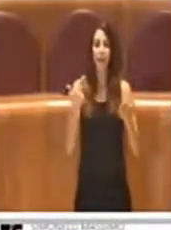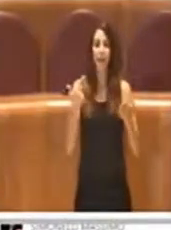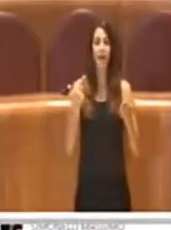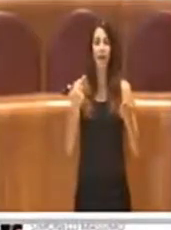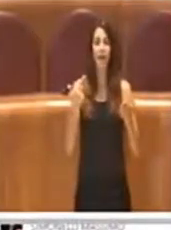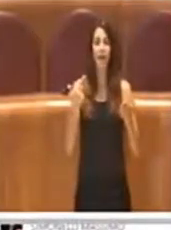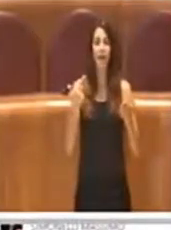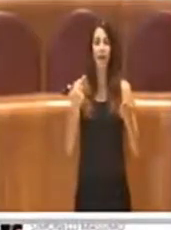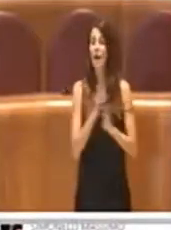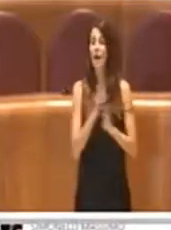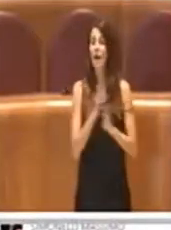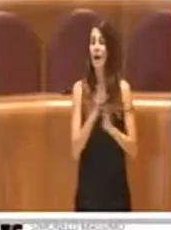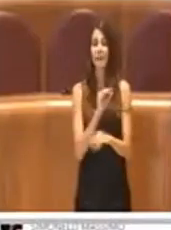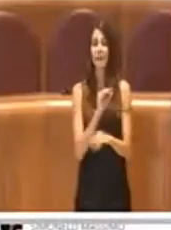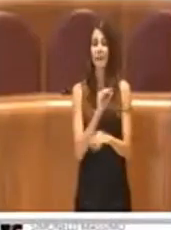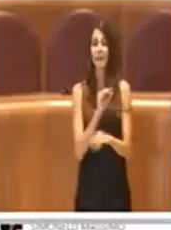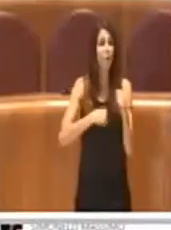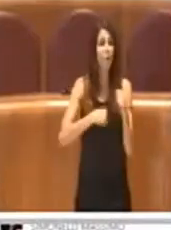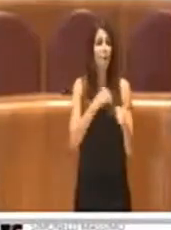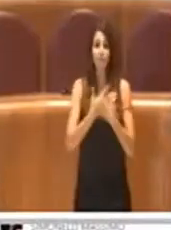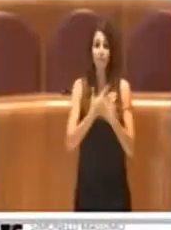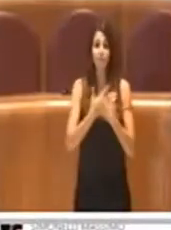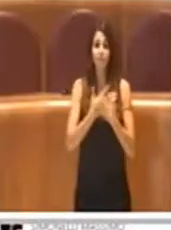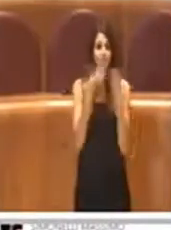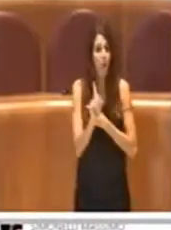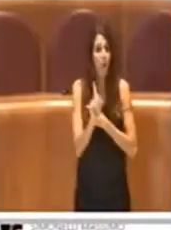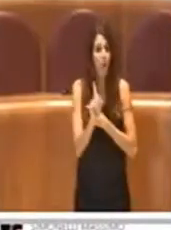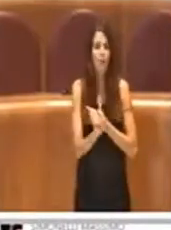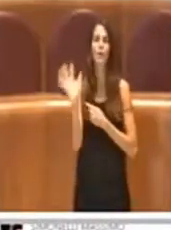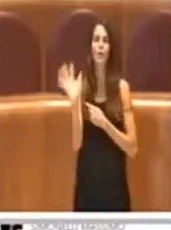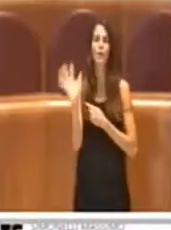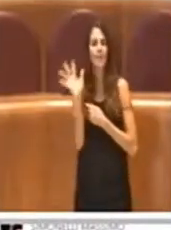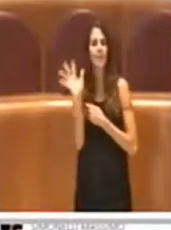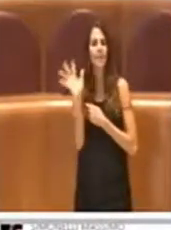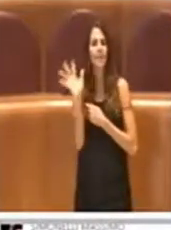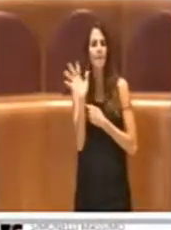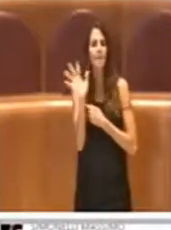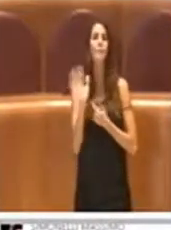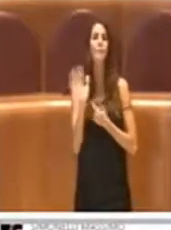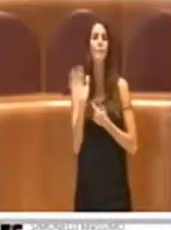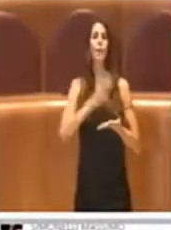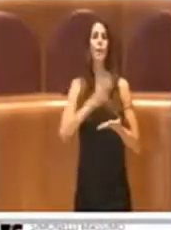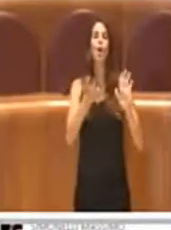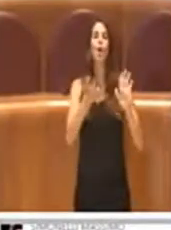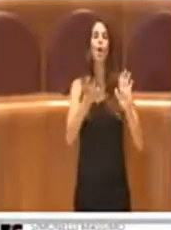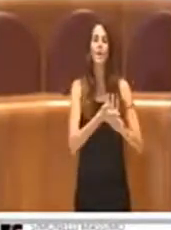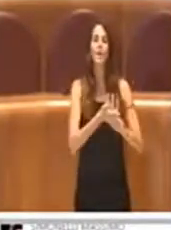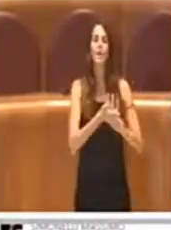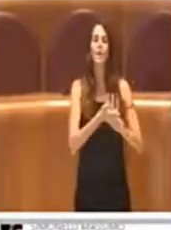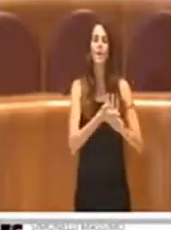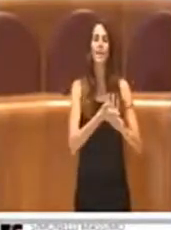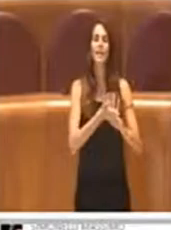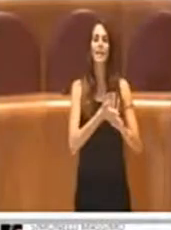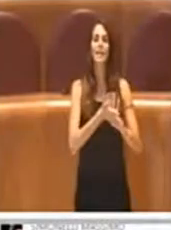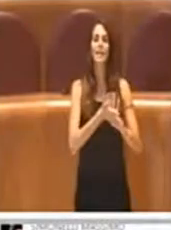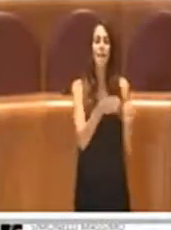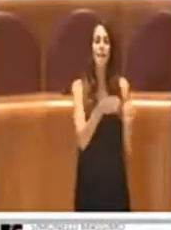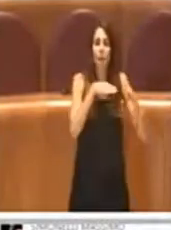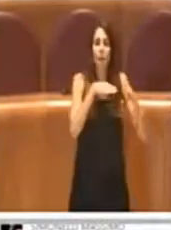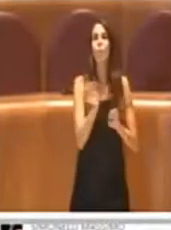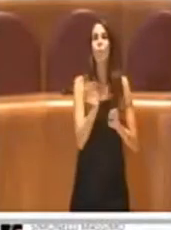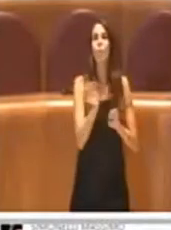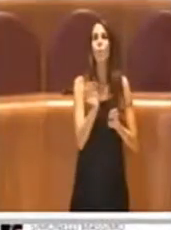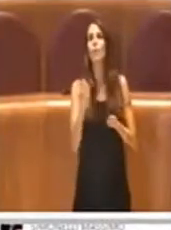azione, qualora non fosse chiara, come la chiusura dei contratti relativi al piano di settore o